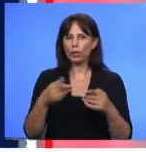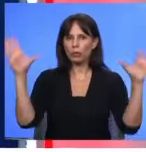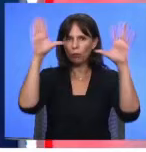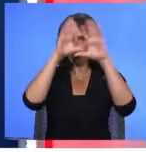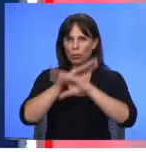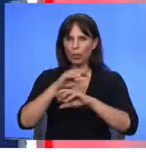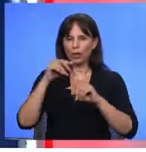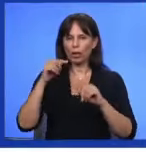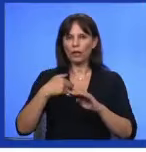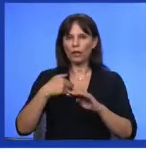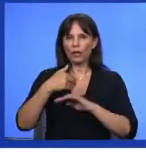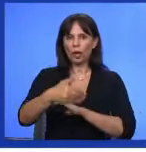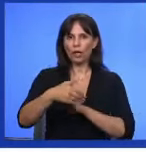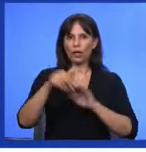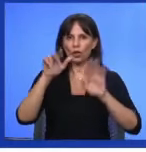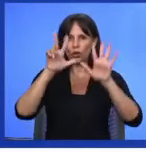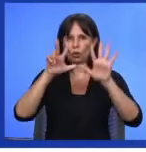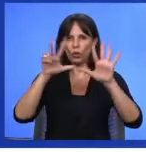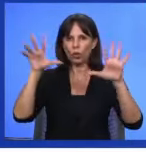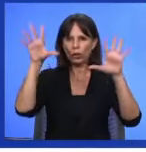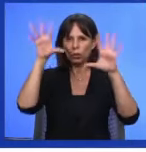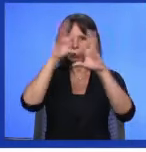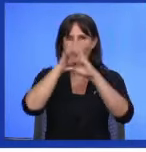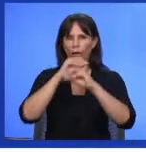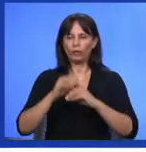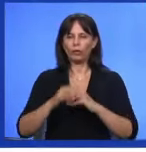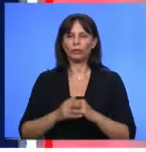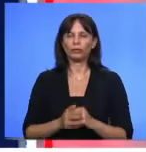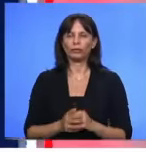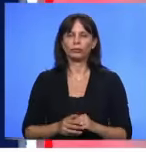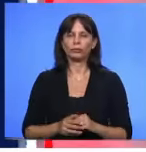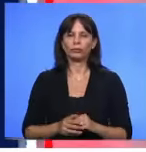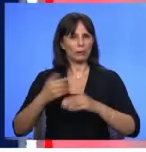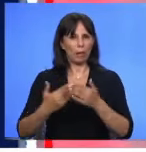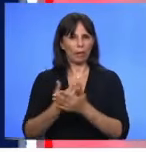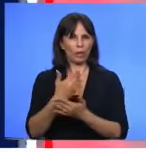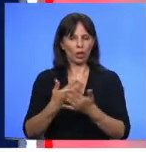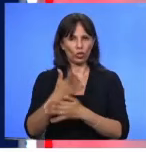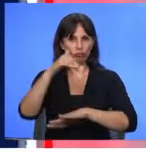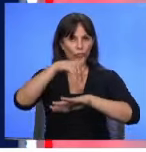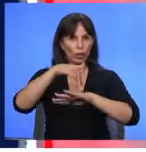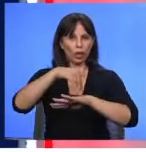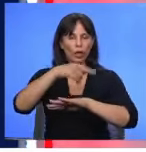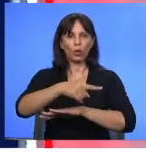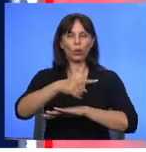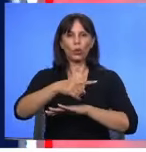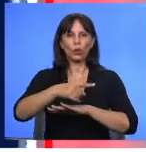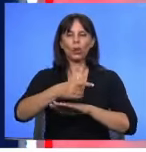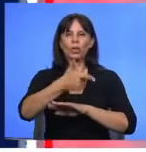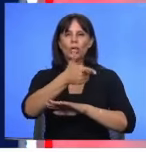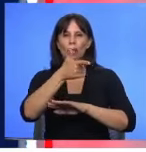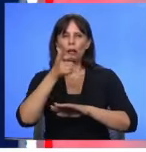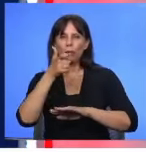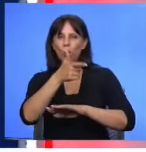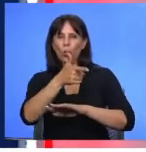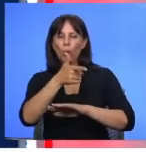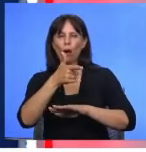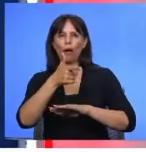אחרי 8 בערב, משהו כזה. כן, כן, זה היה תוך כדי המהדורה, דיווחנו על זה. זה היה פיגוע ירי בתוך קלקיליה, בתוך